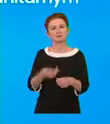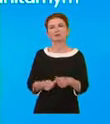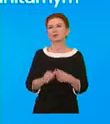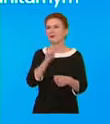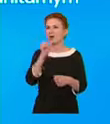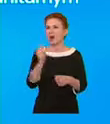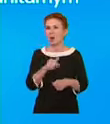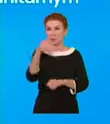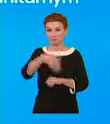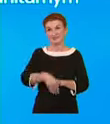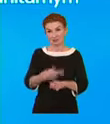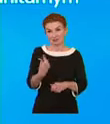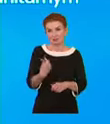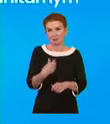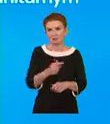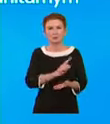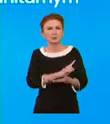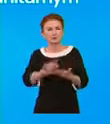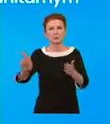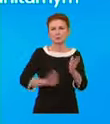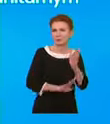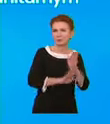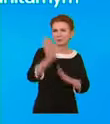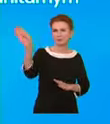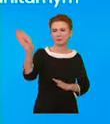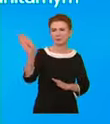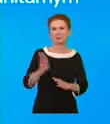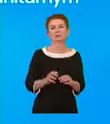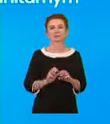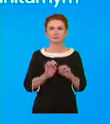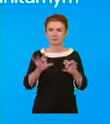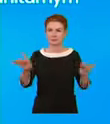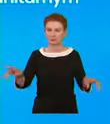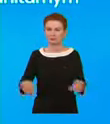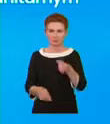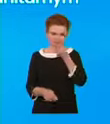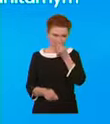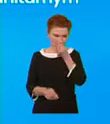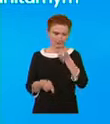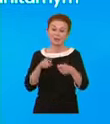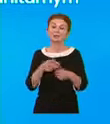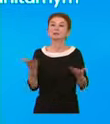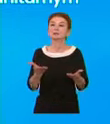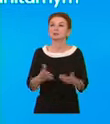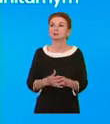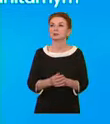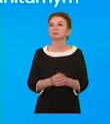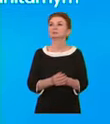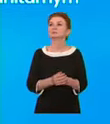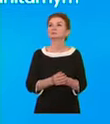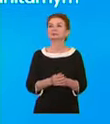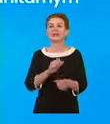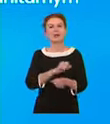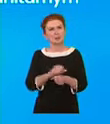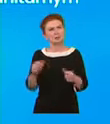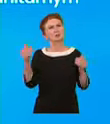Zachodniej nastąpiła bardzo gwałtowna transmisja koronawirusa. Ale tam, gdzie mamy